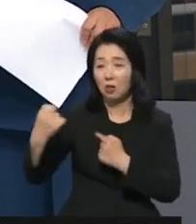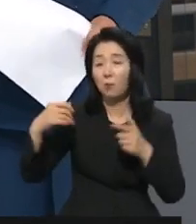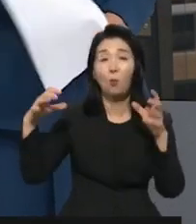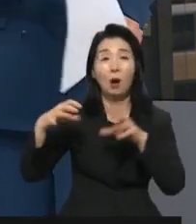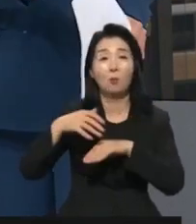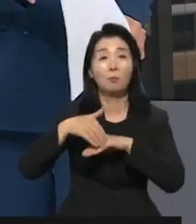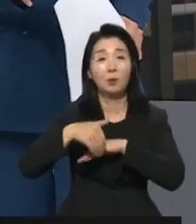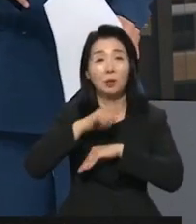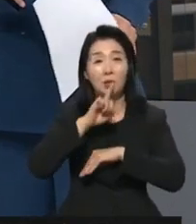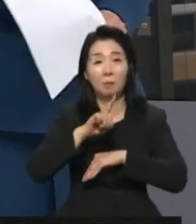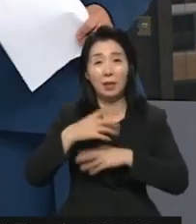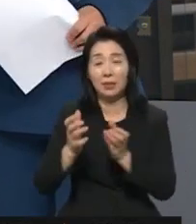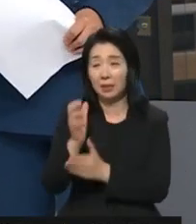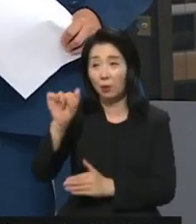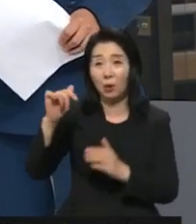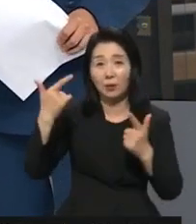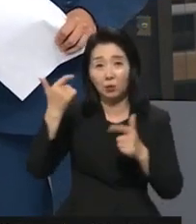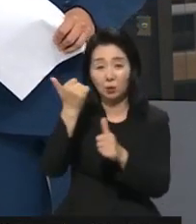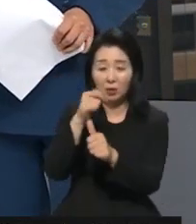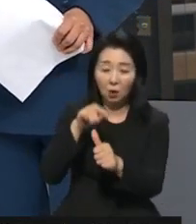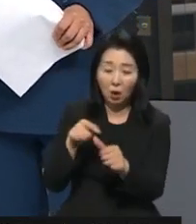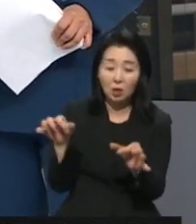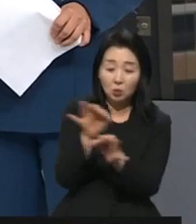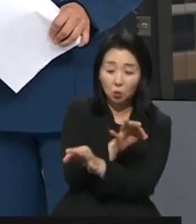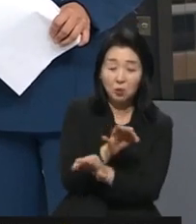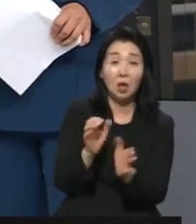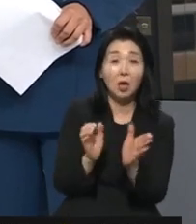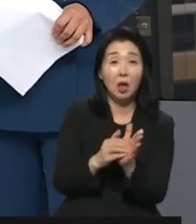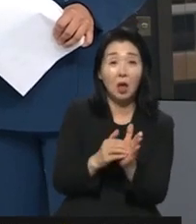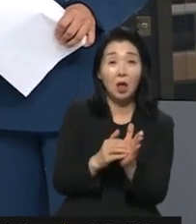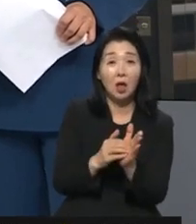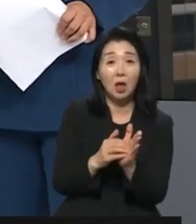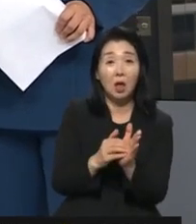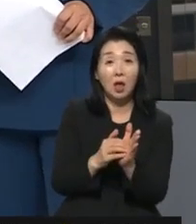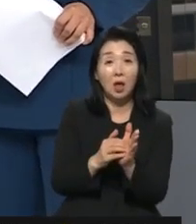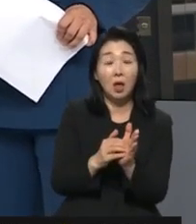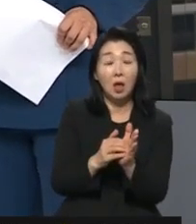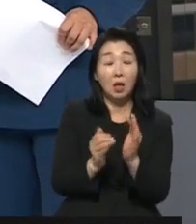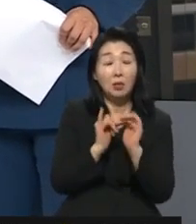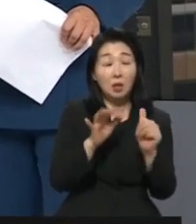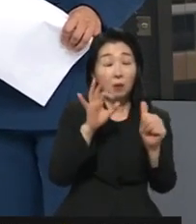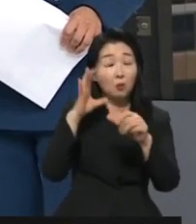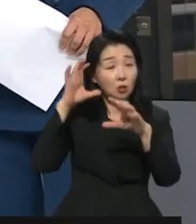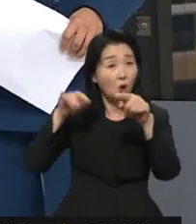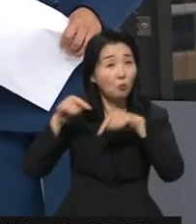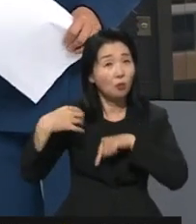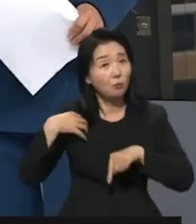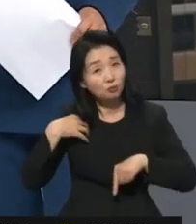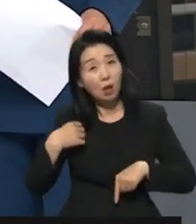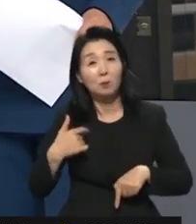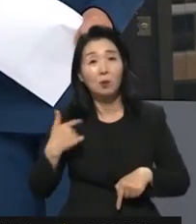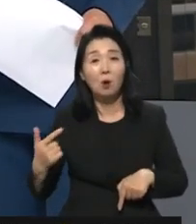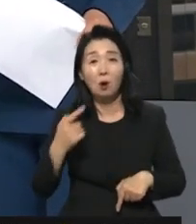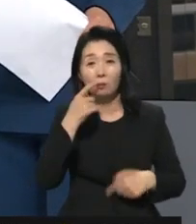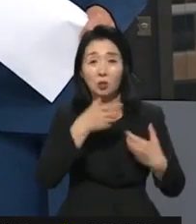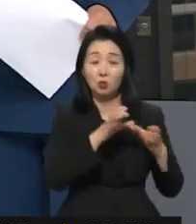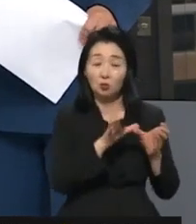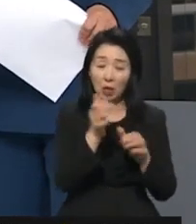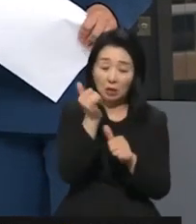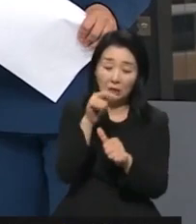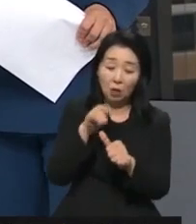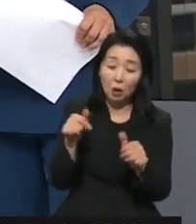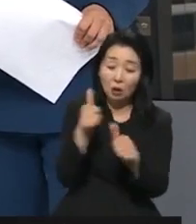건데요. 장관이 아니라 차관을 교체하는 건 인사청문회를 하기가 좀 부담스럽기 때문이겠죠. 민주당은